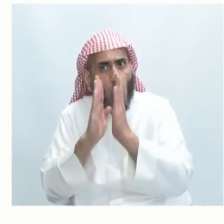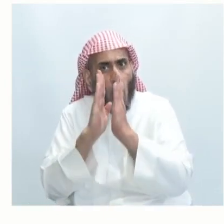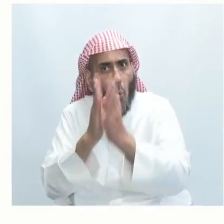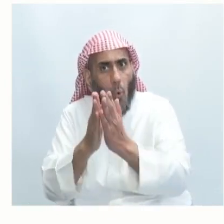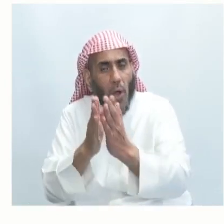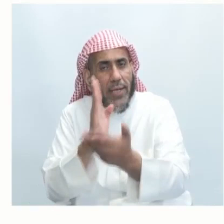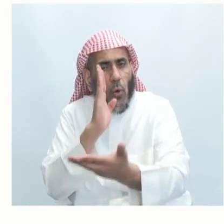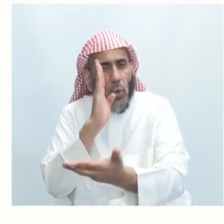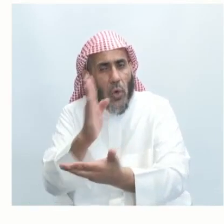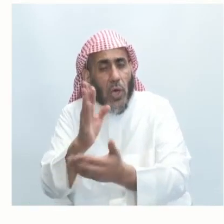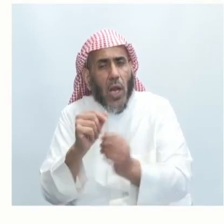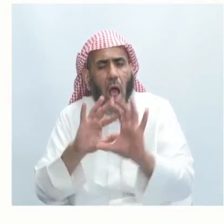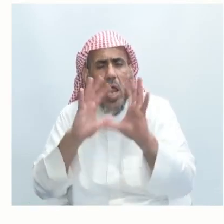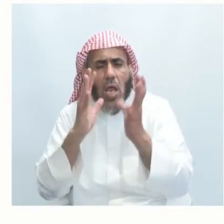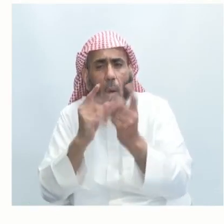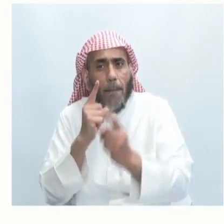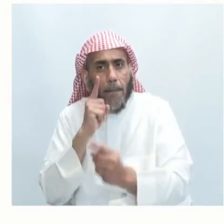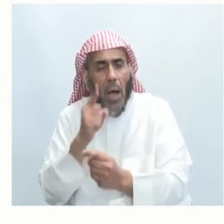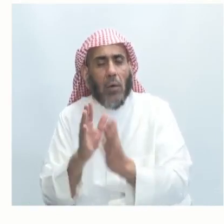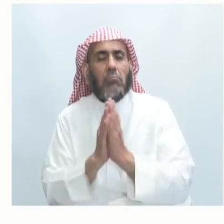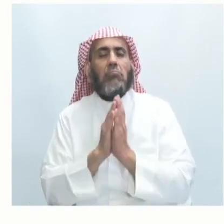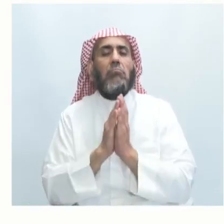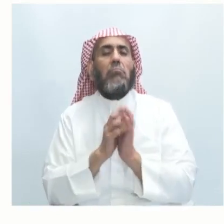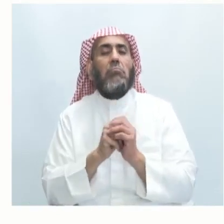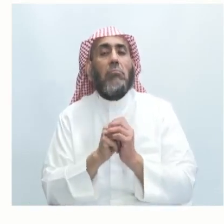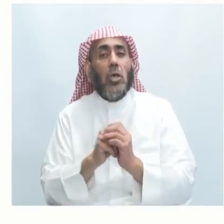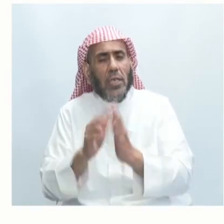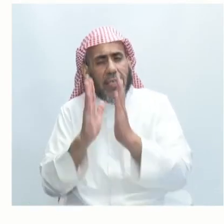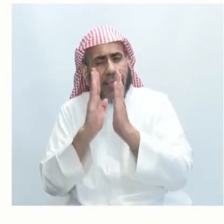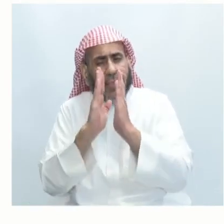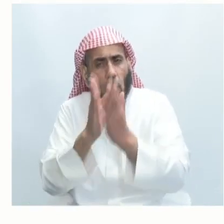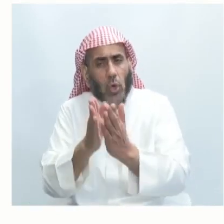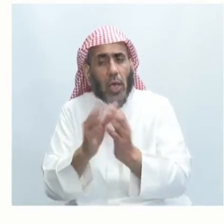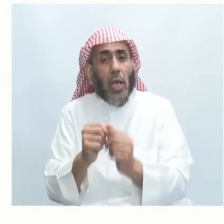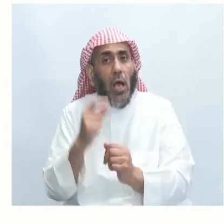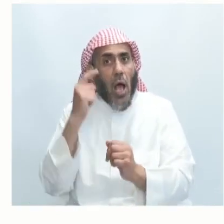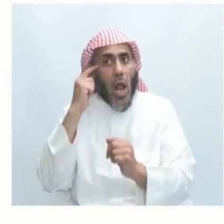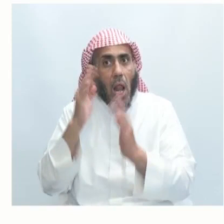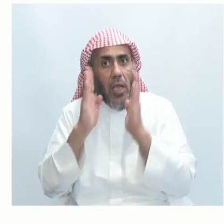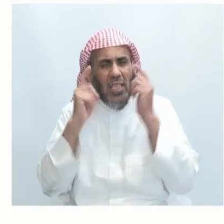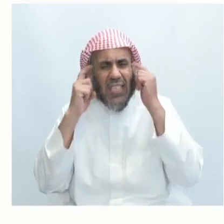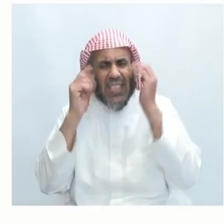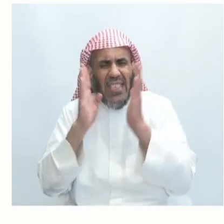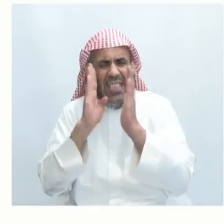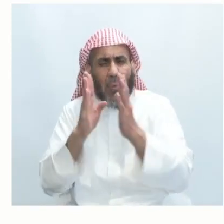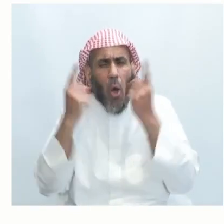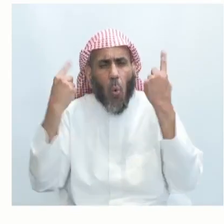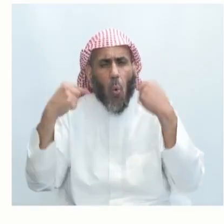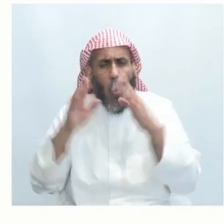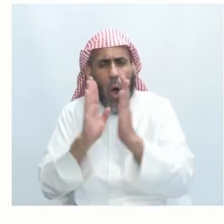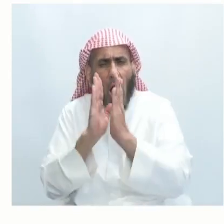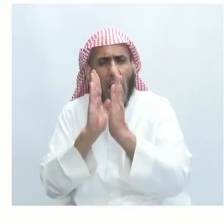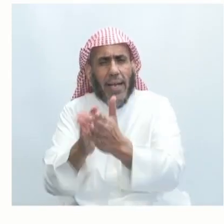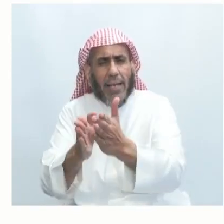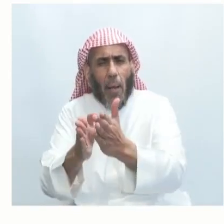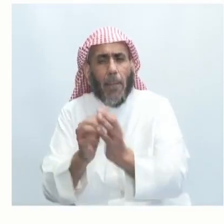الى شيء ما توجيه الانتباه توجيه الحواس الى